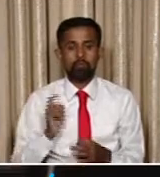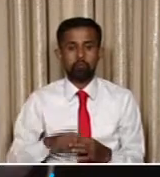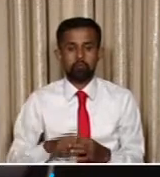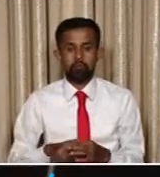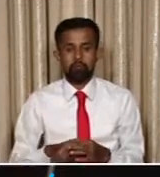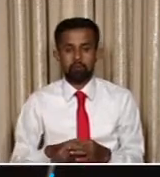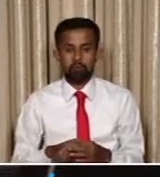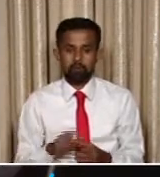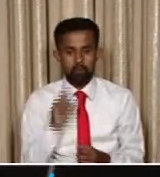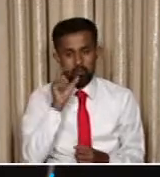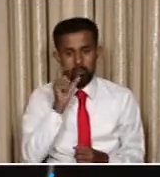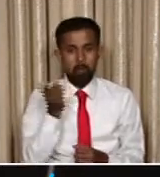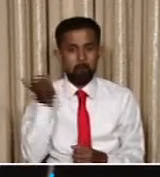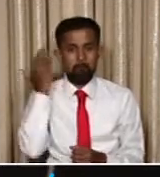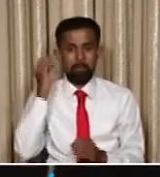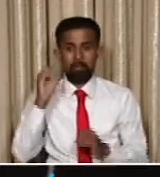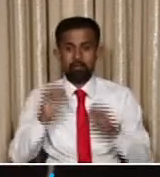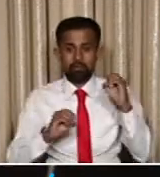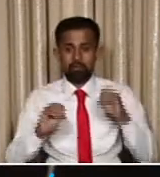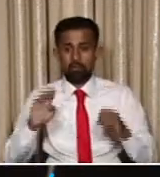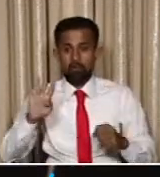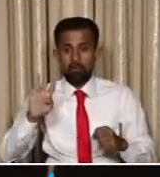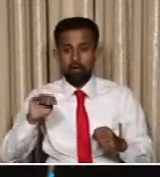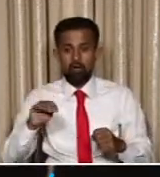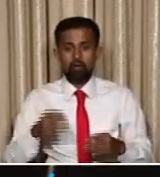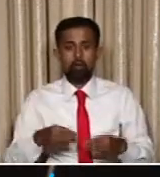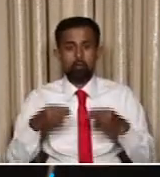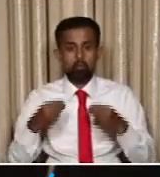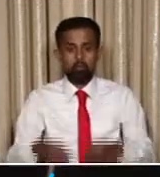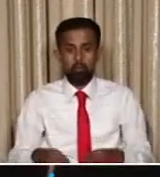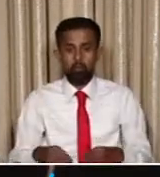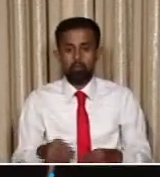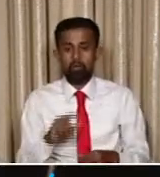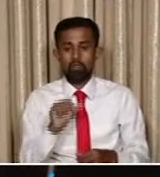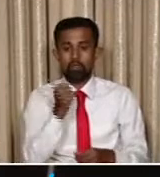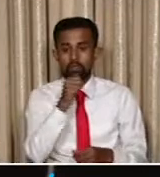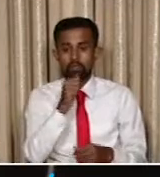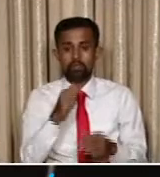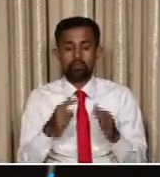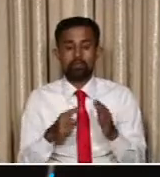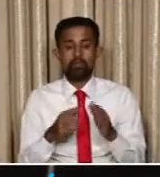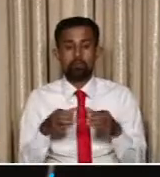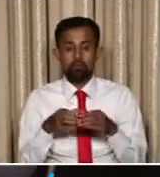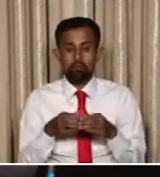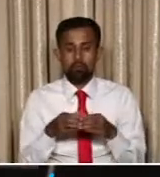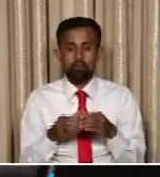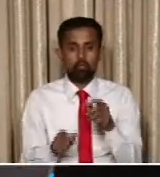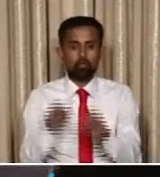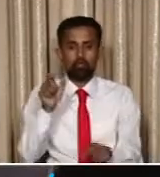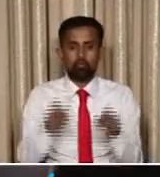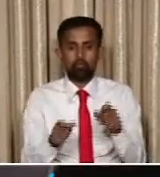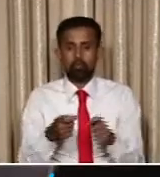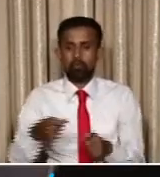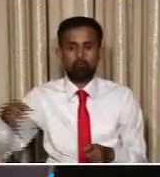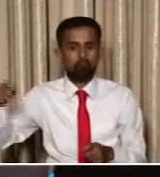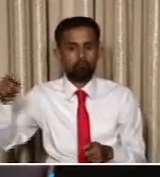අපි බැලුවොත් පහුගිය කාලේ 140ක් පාඩුවක් ලැබලා තියෙන අසුරාබදු එක. මිනිස්සු මේ මේ මේවා ගන්නෙ